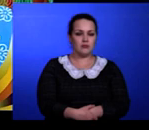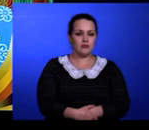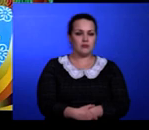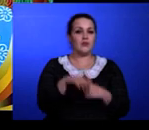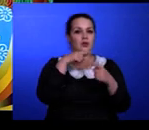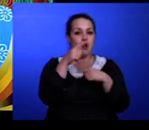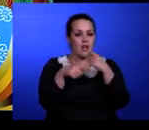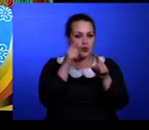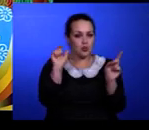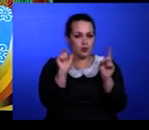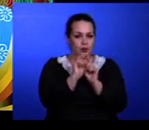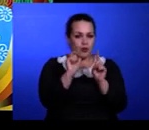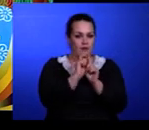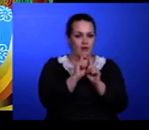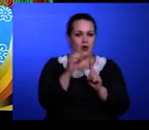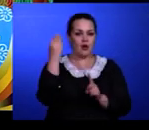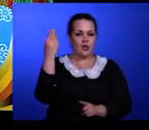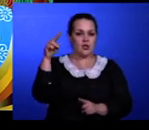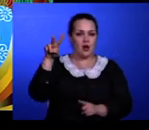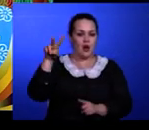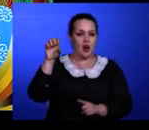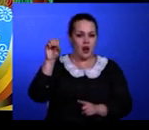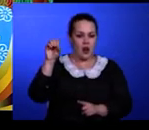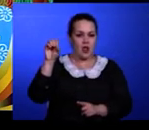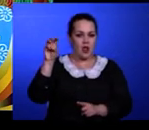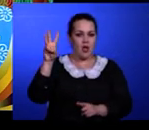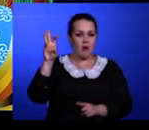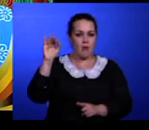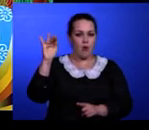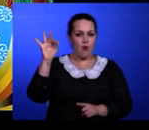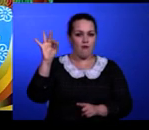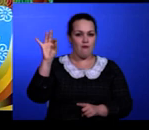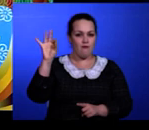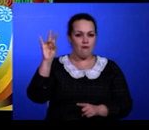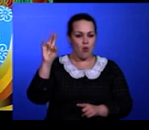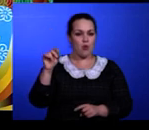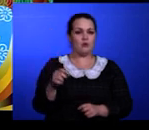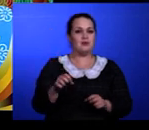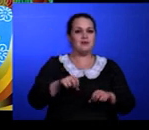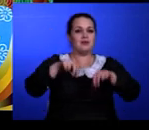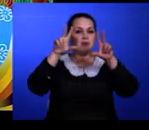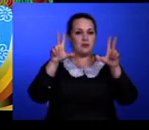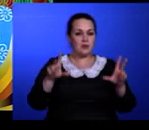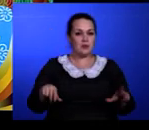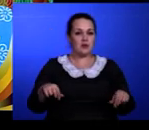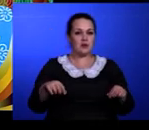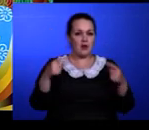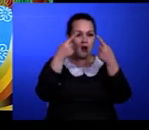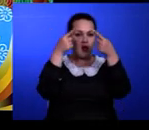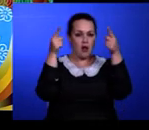следующее слово шлемофон специальный головной убор у летчиков